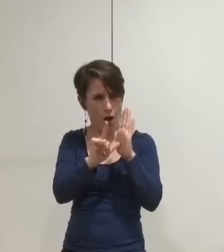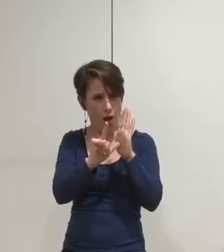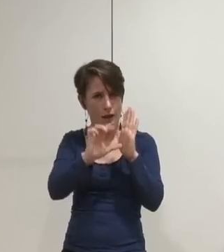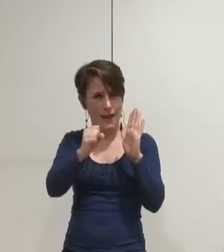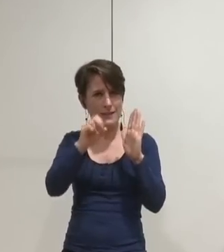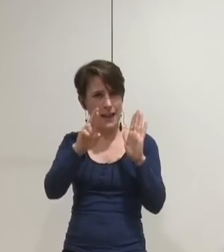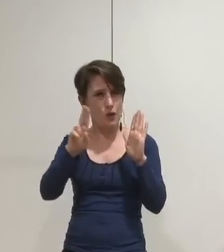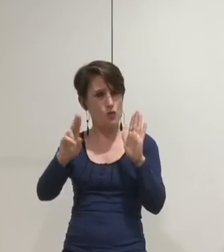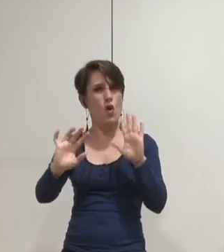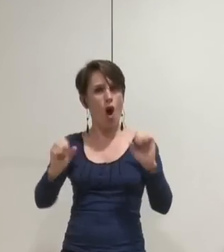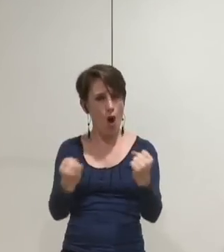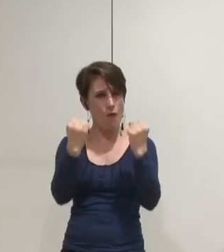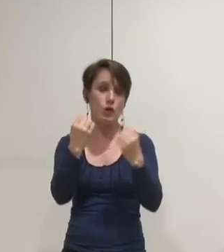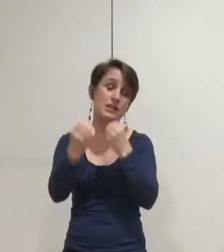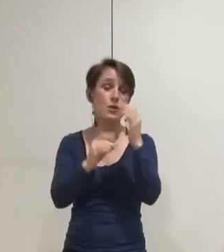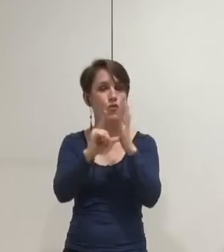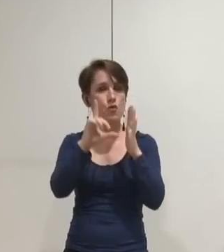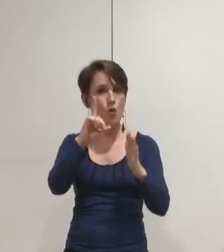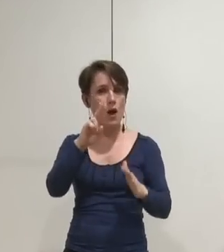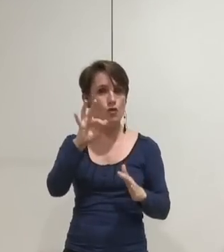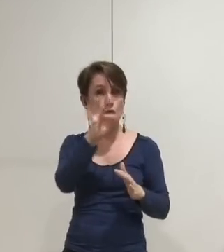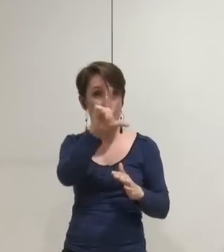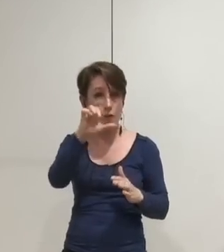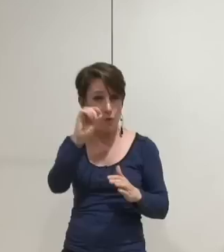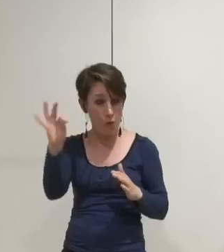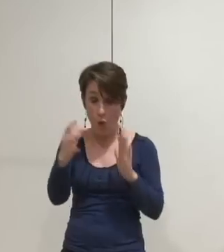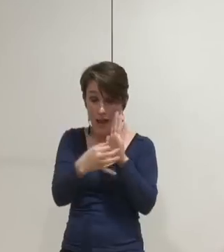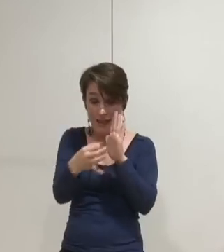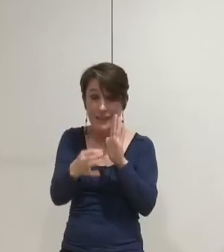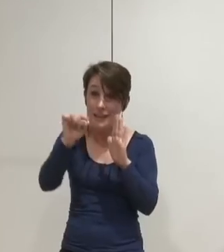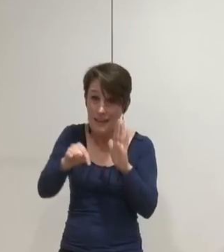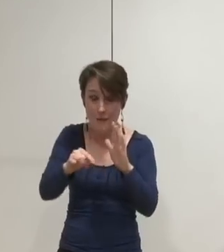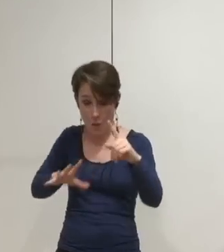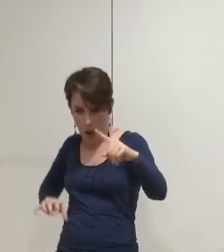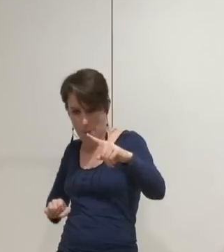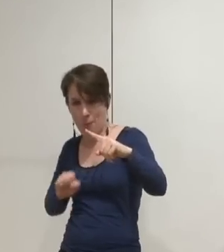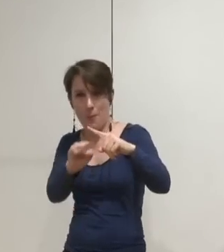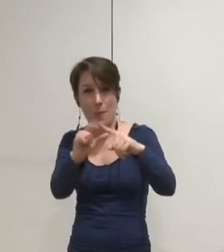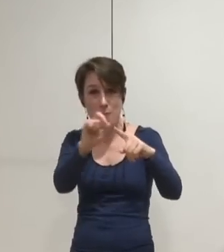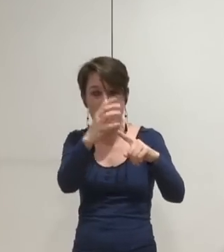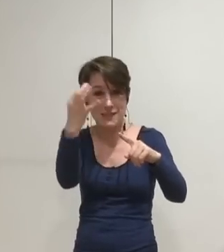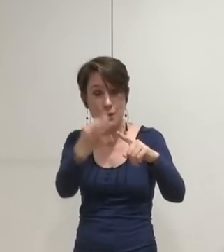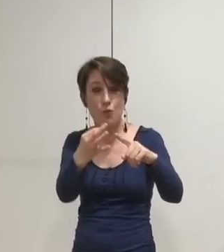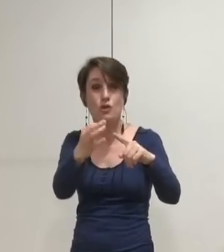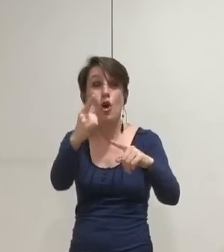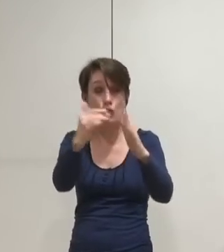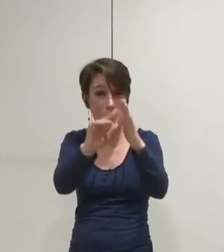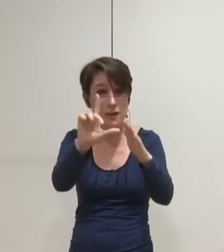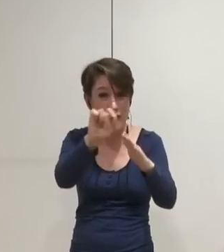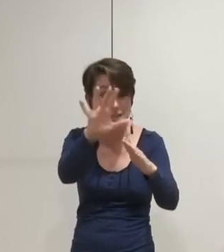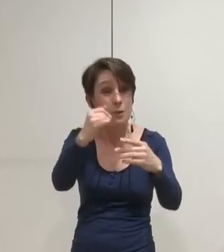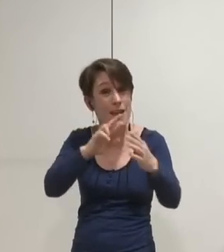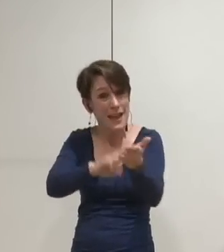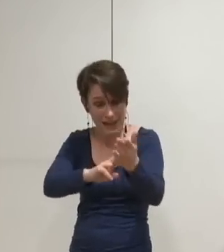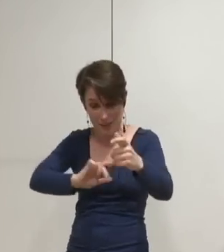bien une obligation triénale de rattrapageelle n'impose pas seulement d'arriver à un taux de 25 % 20 25 mais il y a